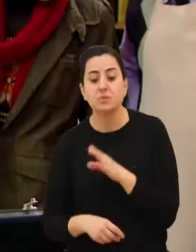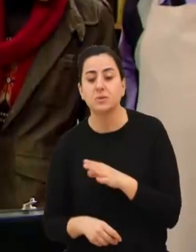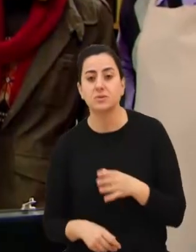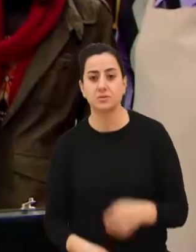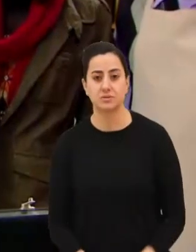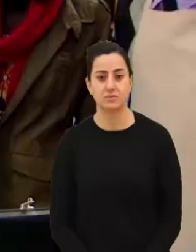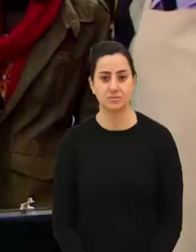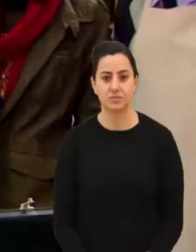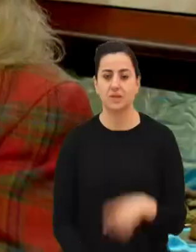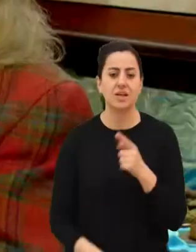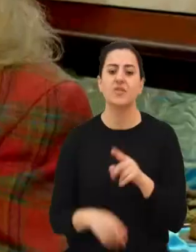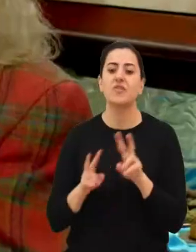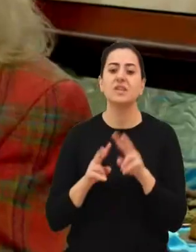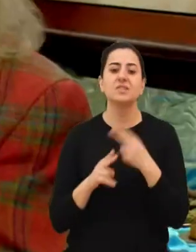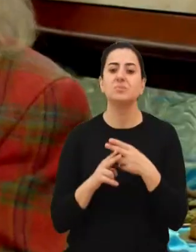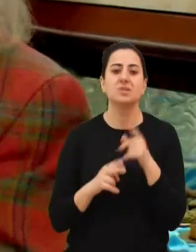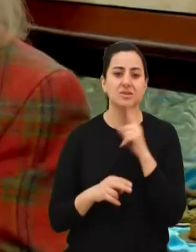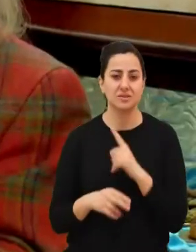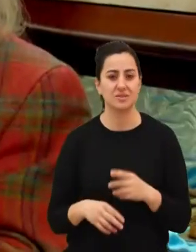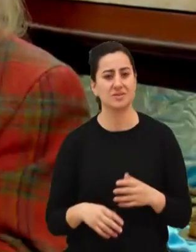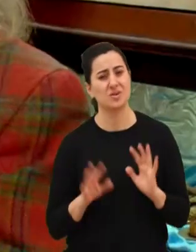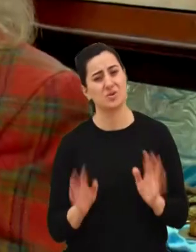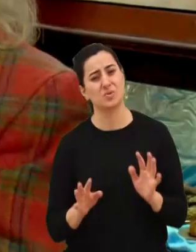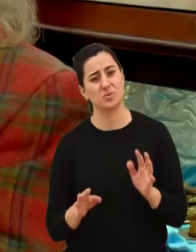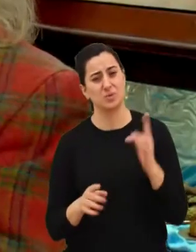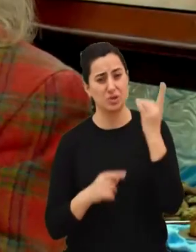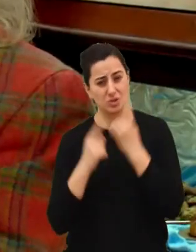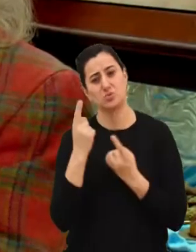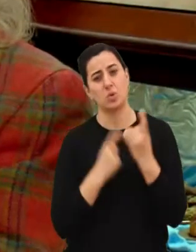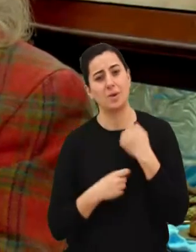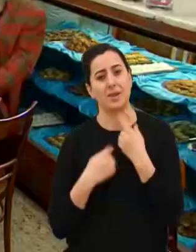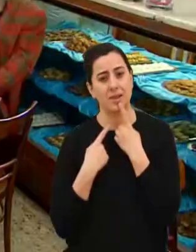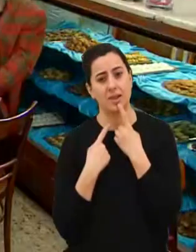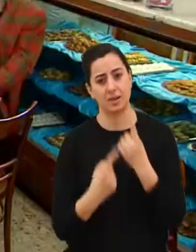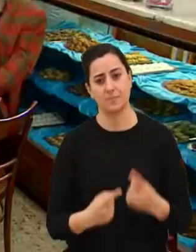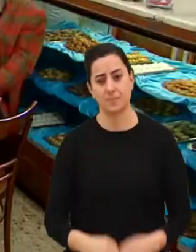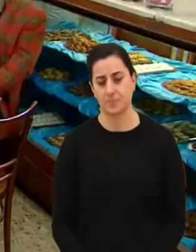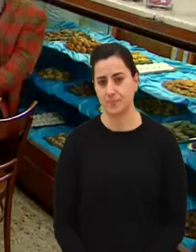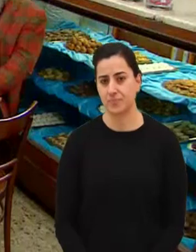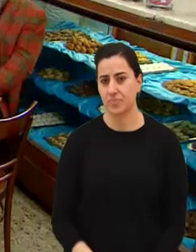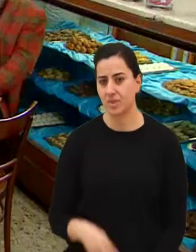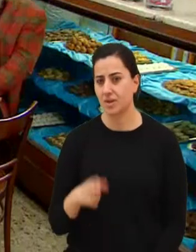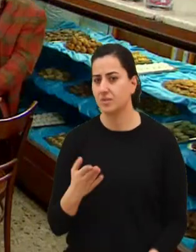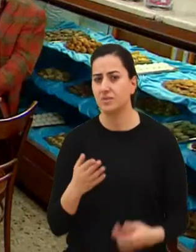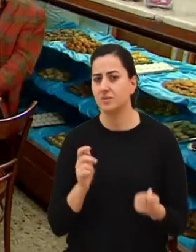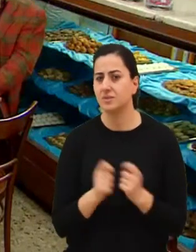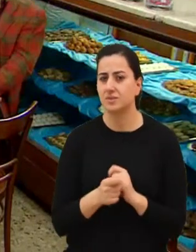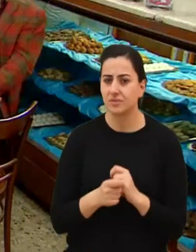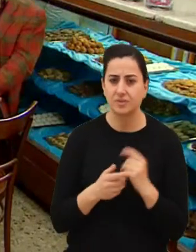Hadi çevirmezsin. What is your name? Ha. Ben demiştim çok soru soracaksınız diye. Bir şey söyleyeceğim. Nereden nereye